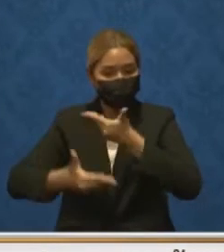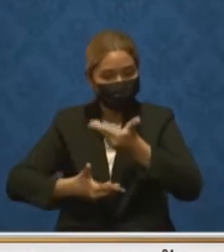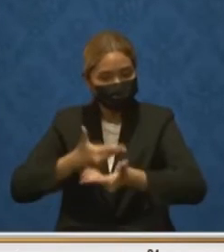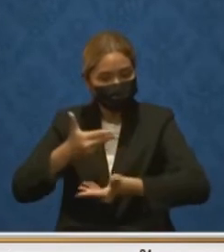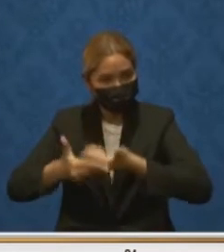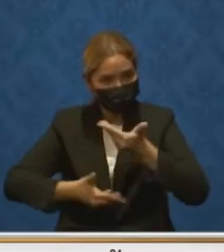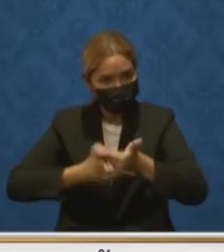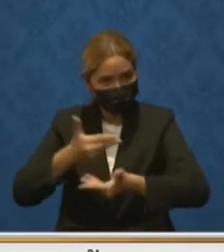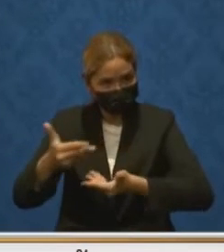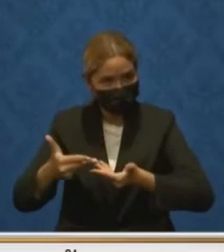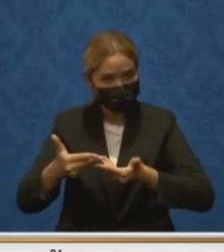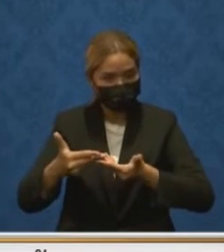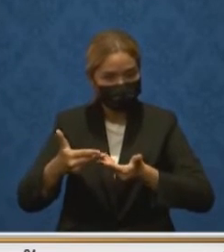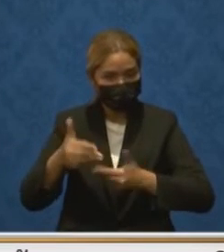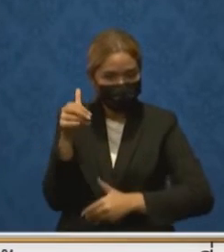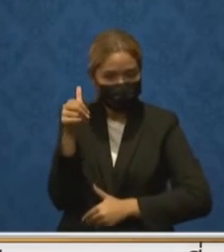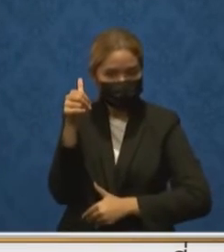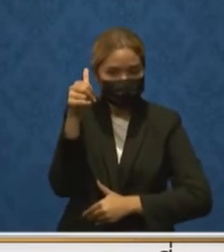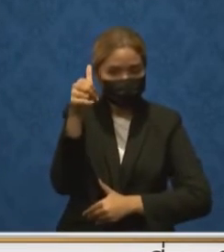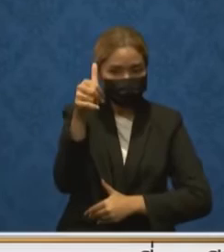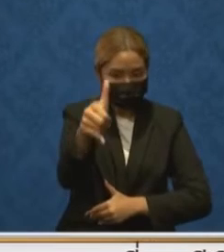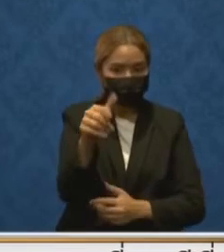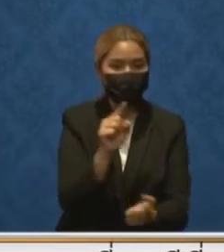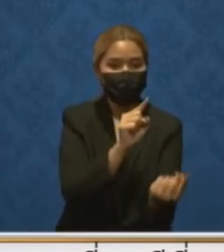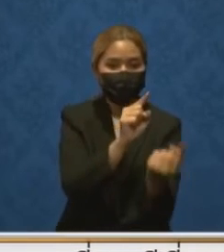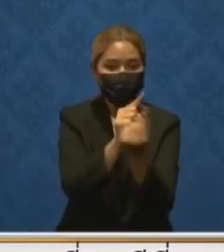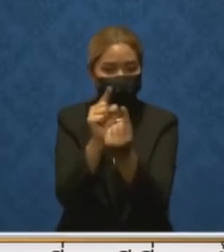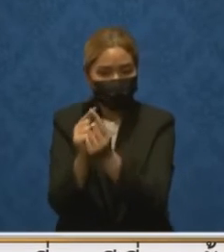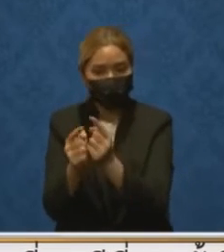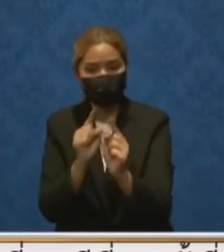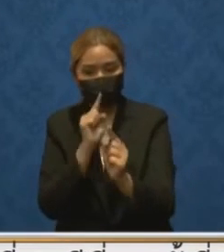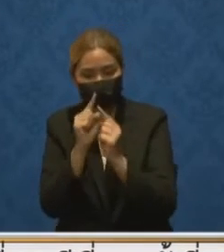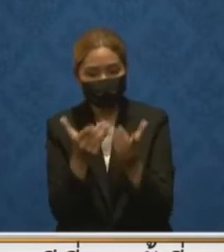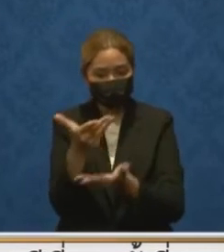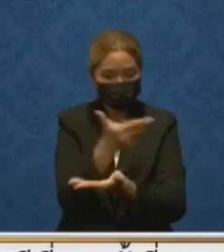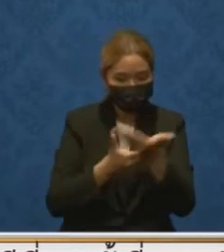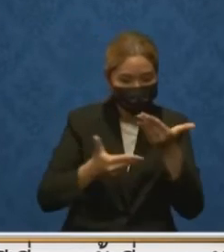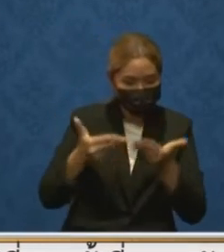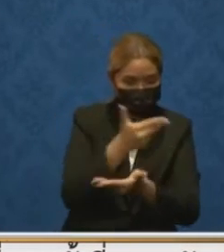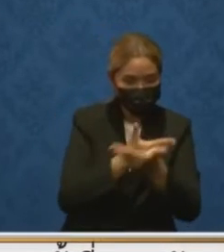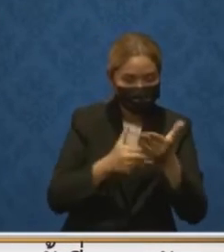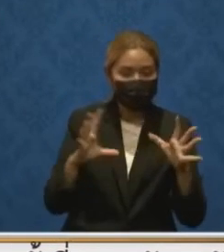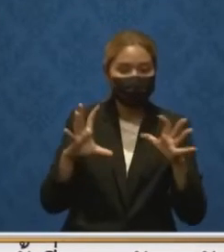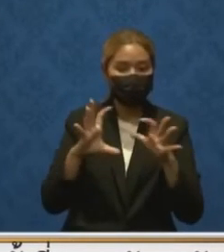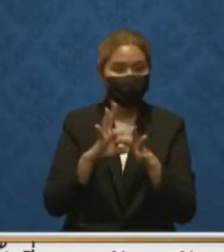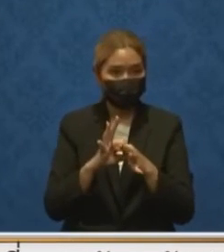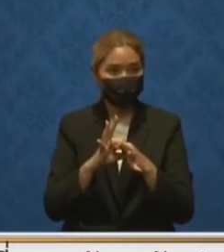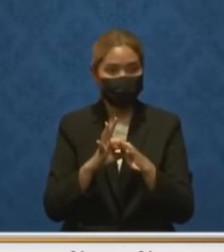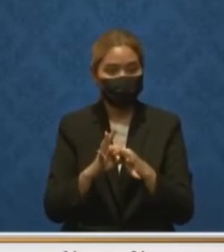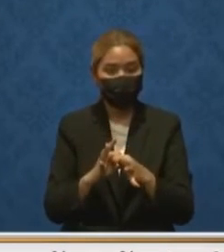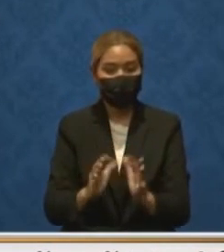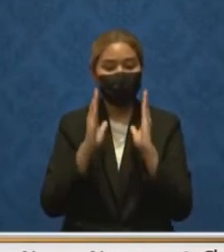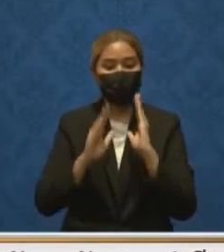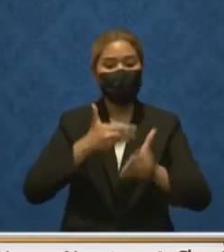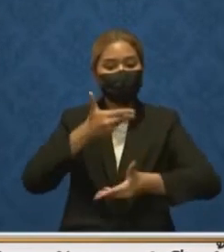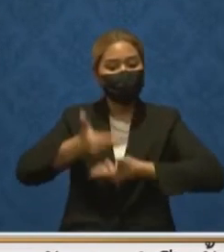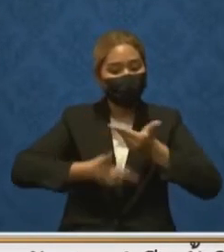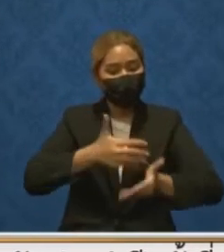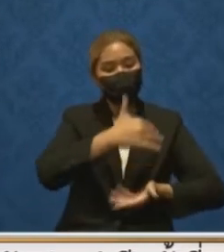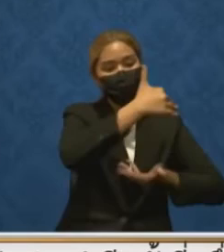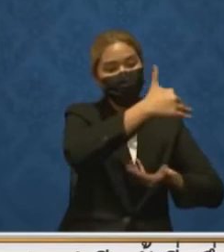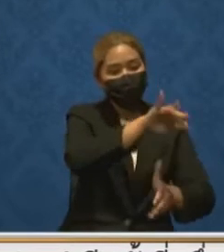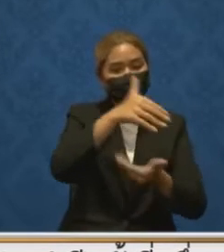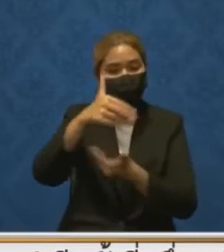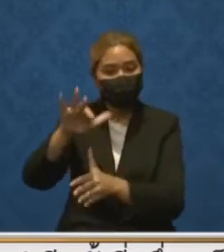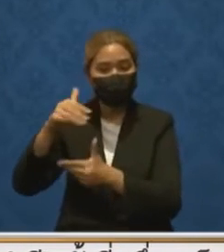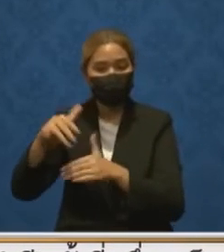ดยธูตรผานิตไทยที่เจ็ดด้า ได้เจรจากับผู้ส่งออกปุย รายสำคัญของเซวดี